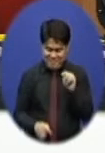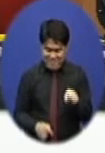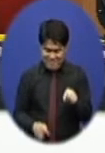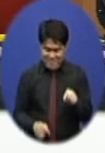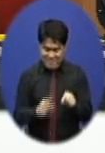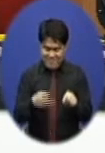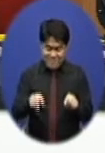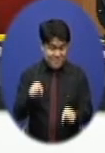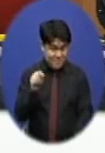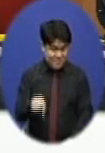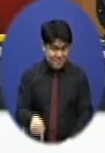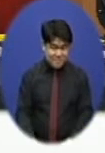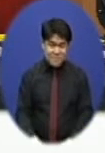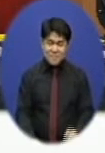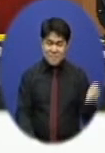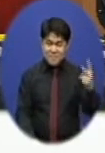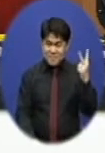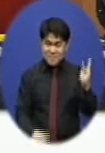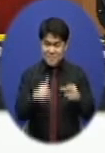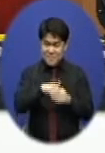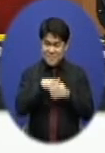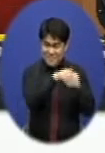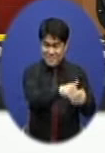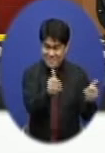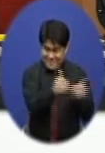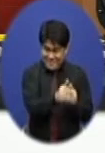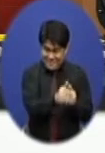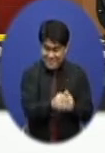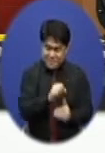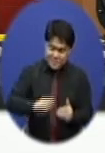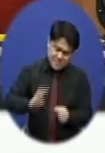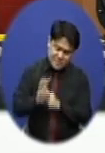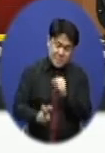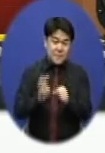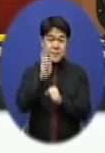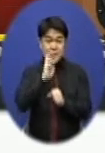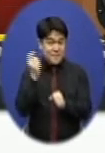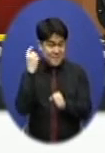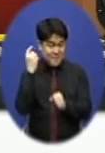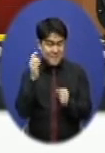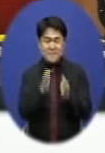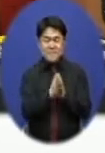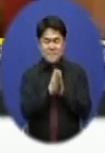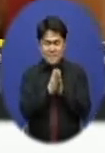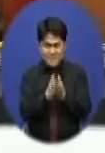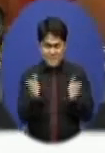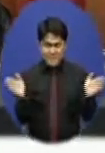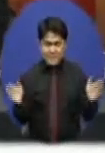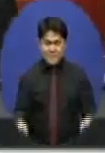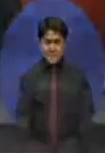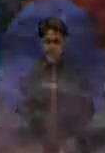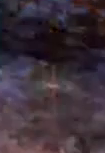네. 우물 정자를 누르면 네. 심사가 완료됩니다. 네. 잃어버린 30년 듣겠습니다. 네. 음악 주세요.